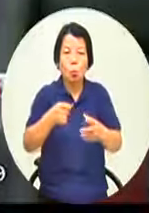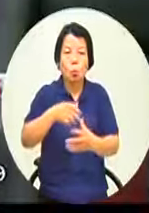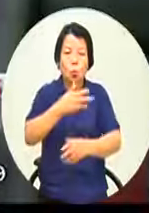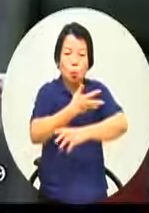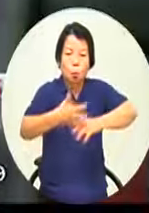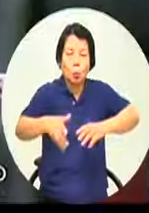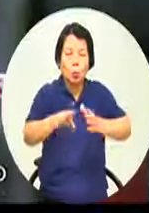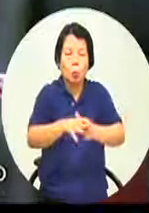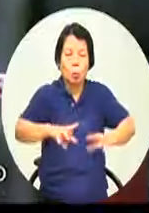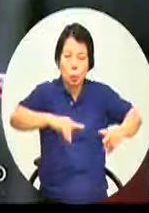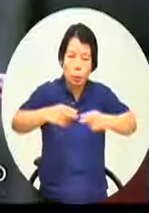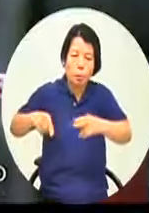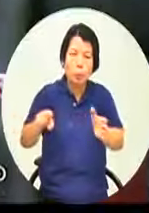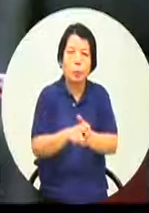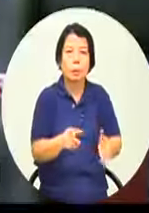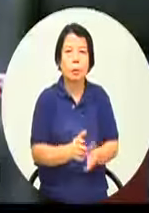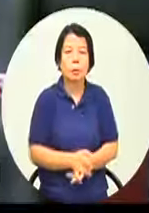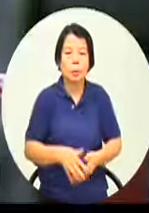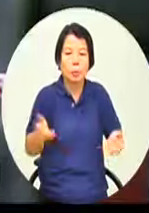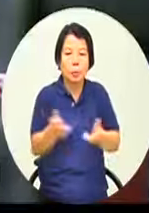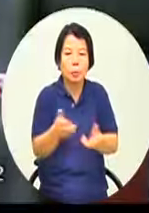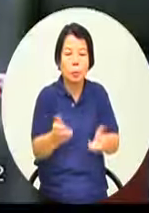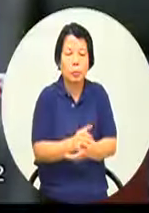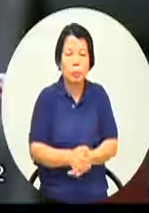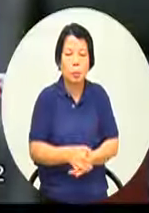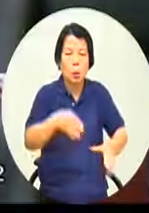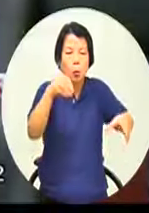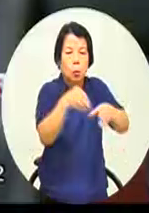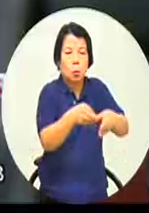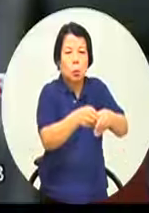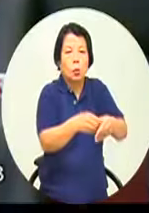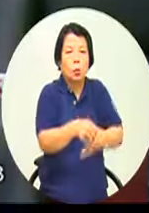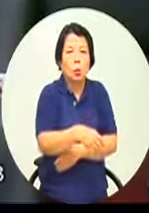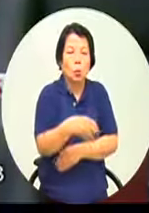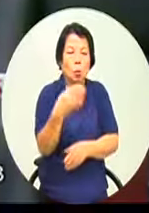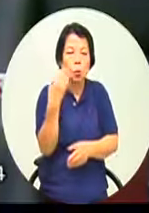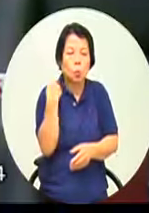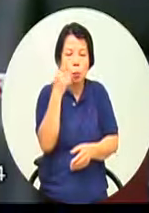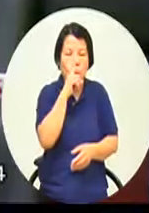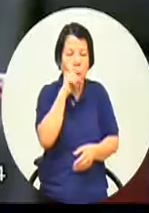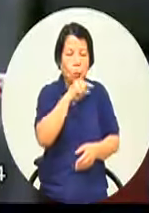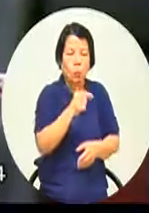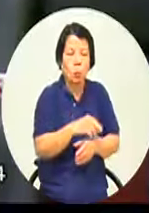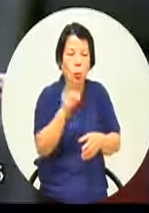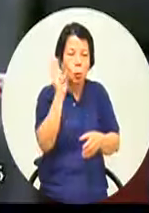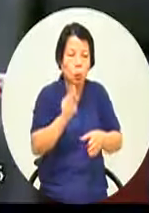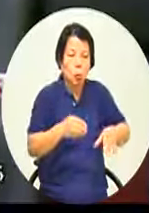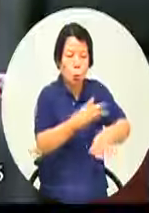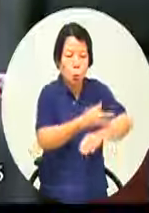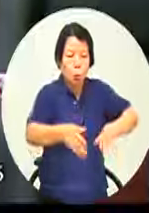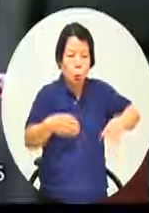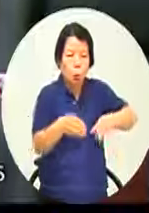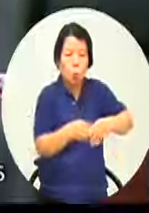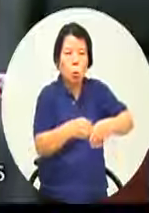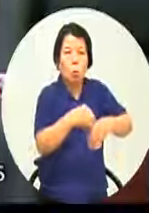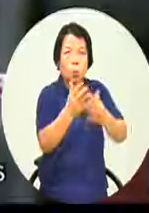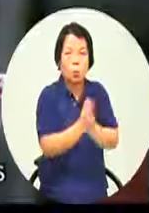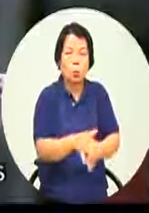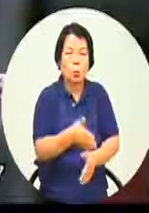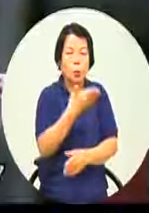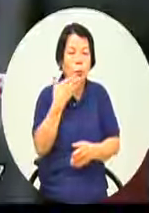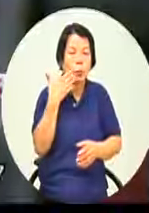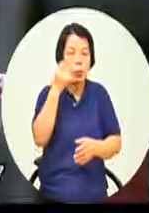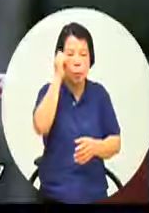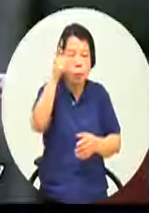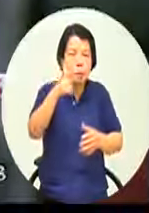程的时候，那施工堵塞那个旧的水沟哦，那造成我们励志街还有安宁街一